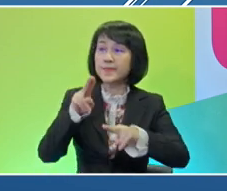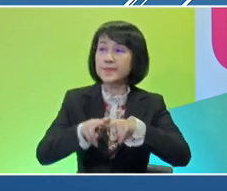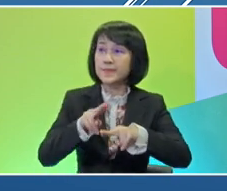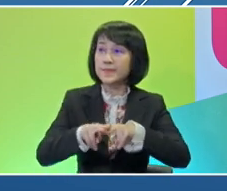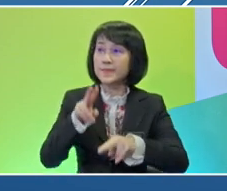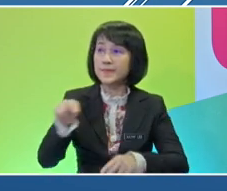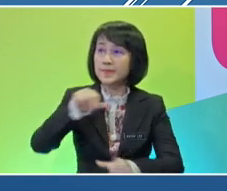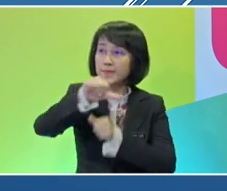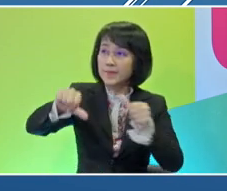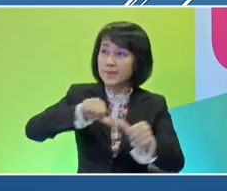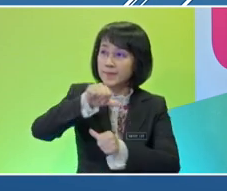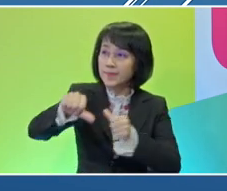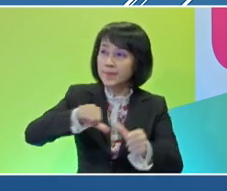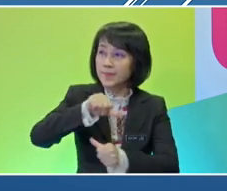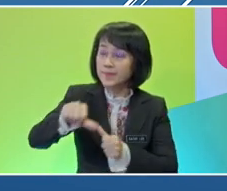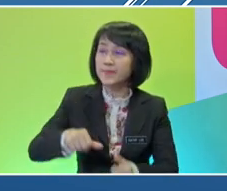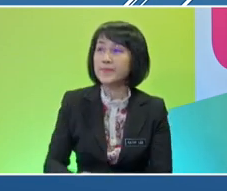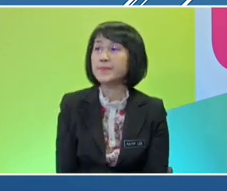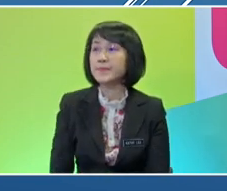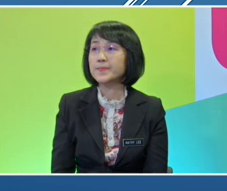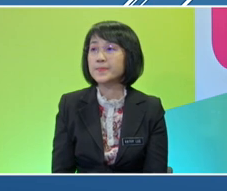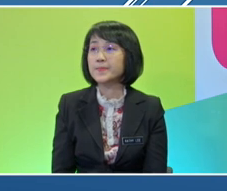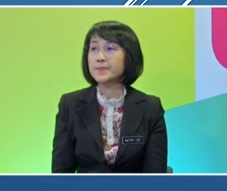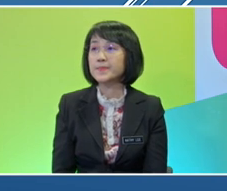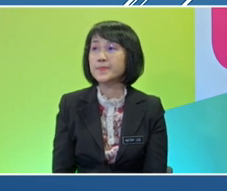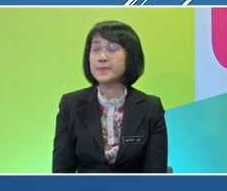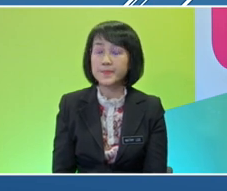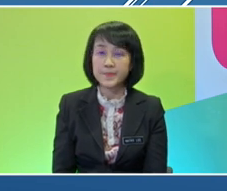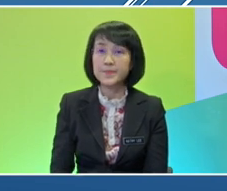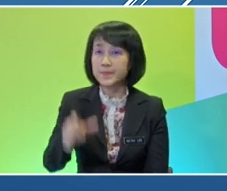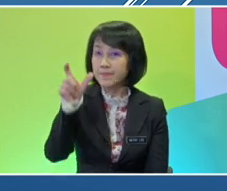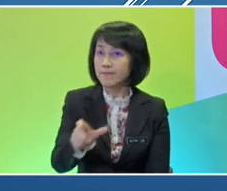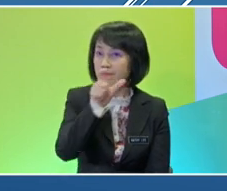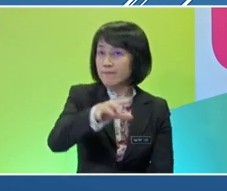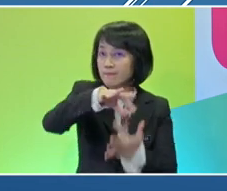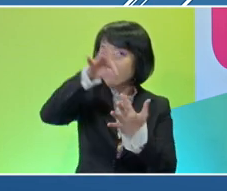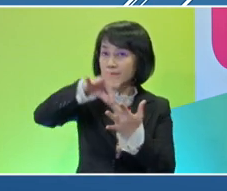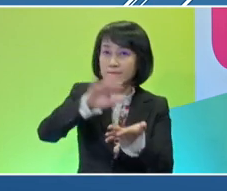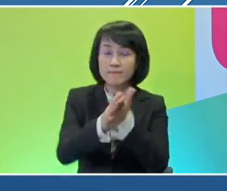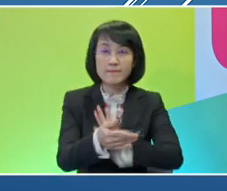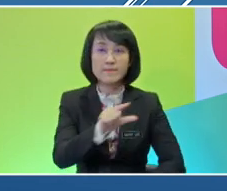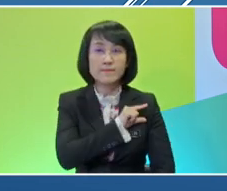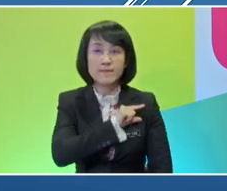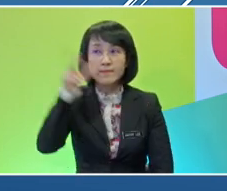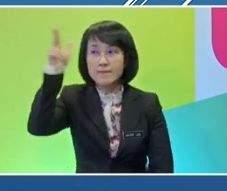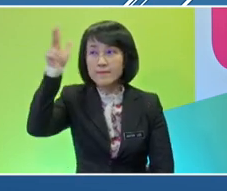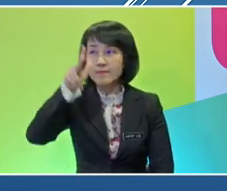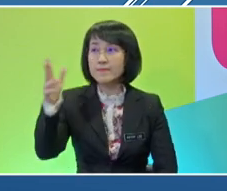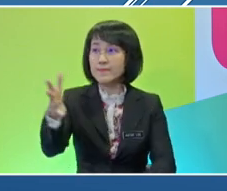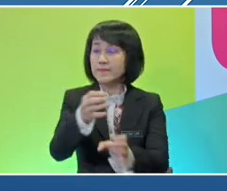pendidikan ketika itu maksudnya pagi ini video individu yang dilantik menjadi pegawai kerajaan mereka akan dapat